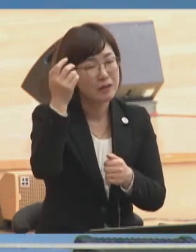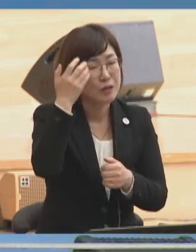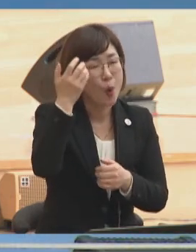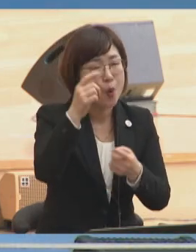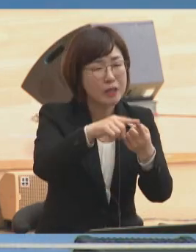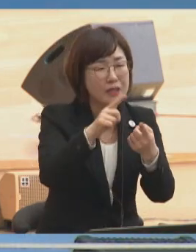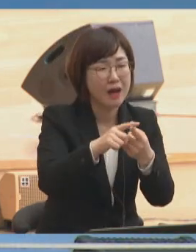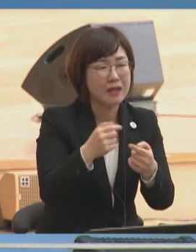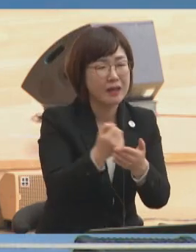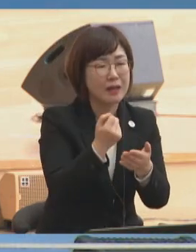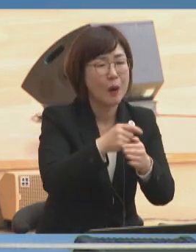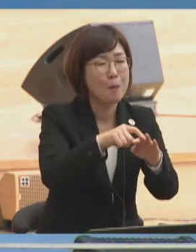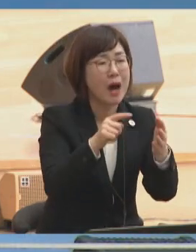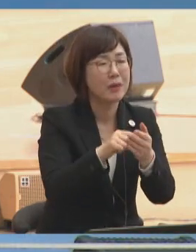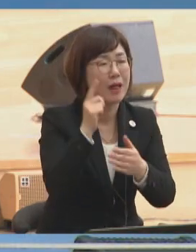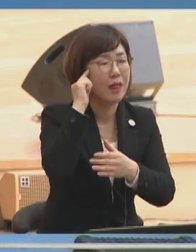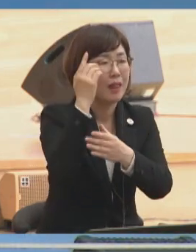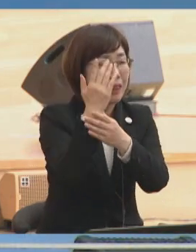안타까운 마음이 식으면요,